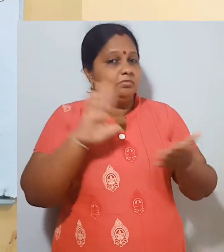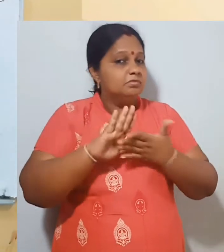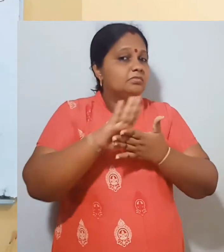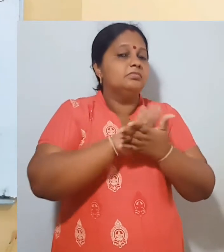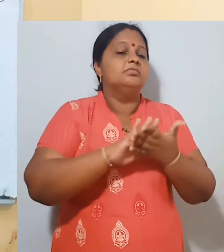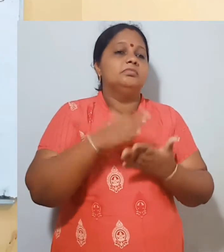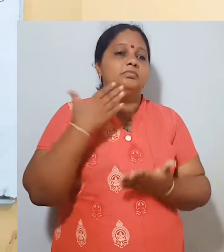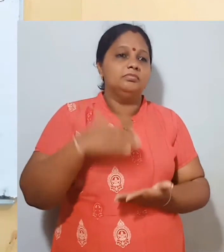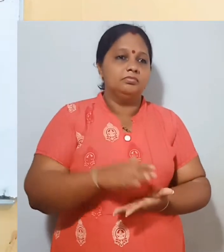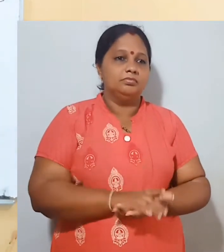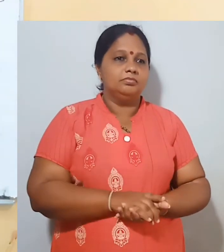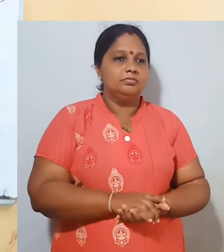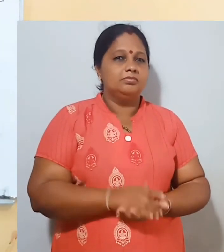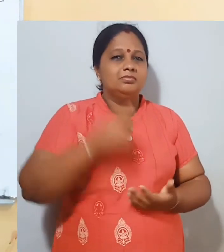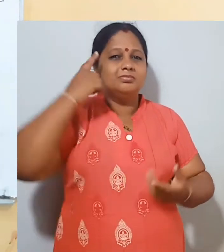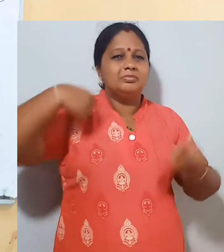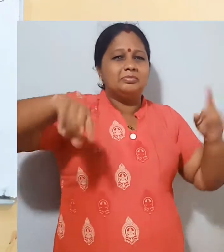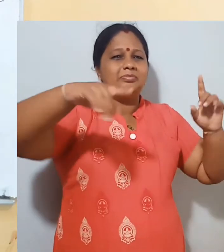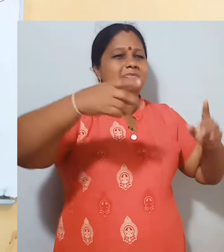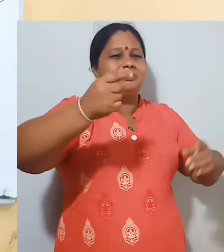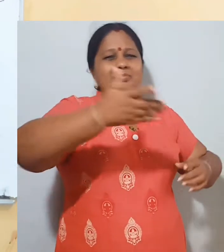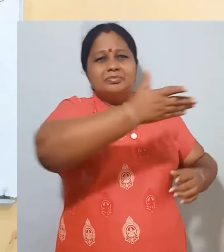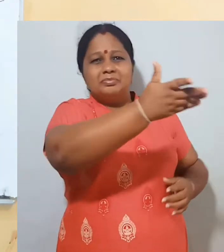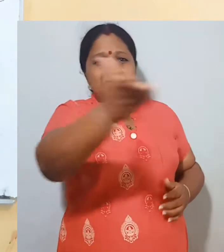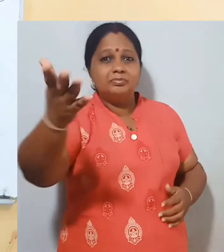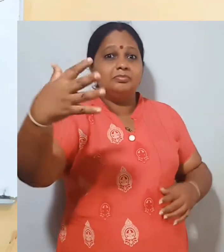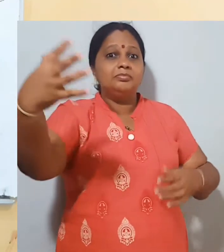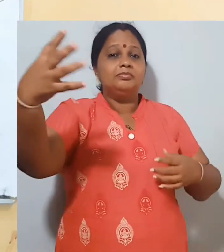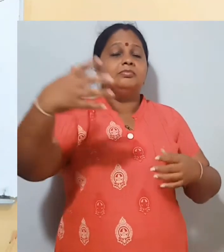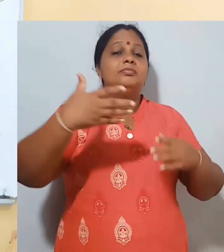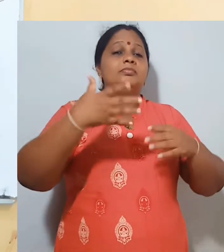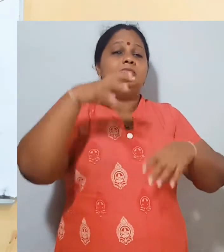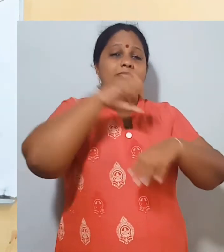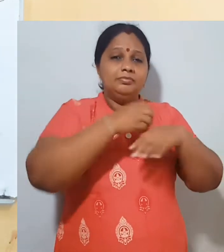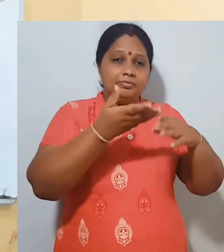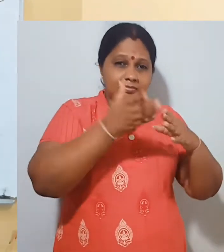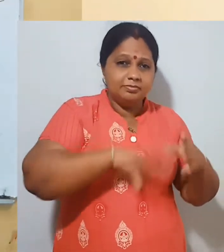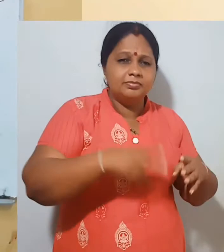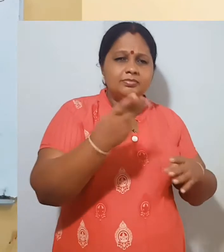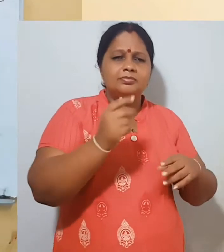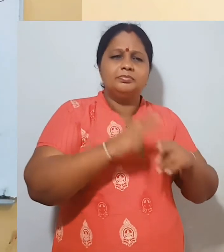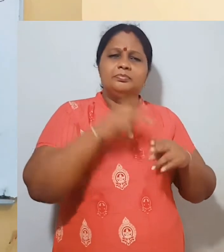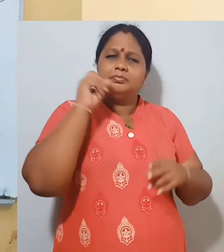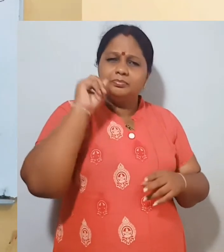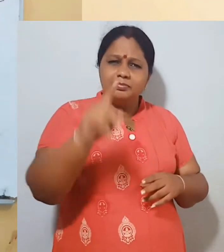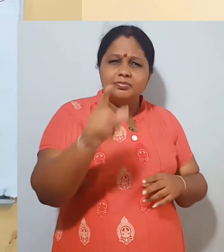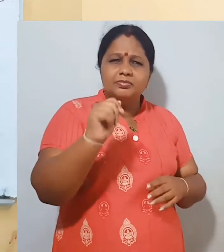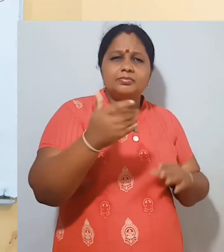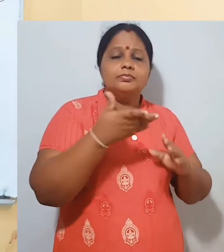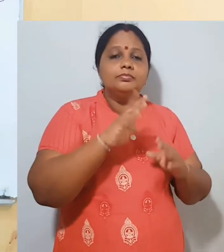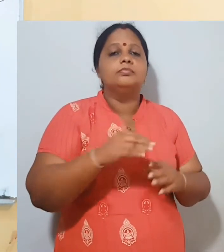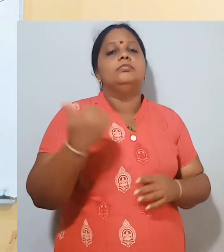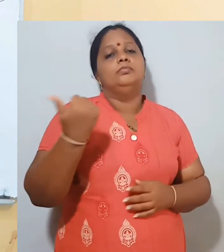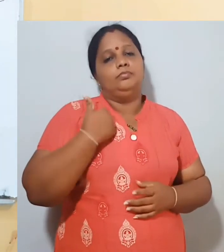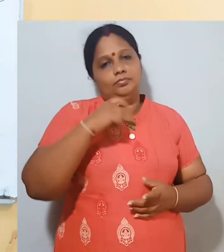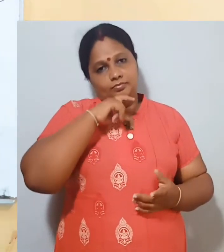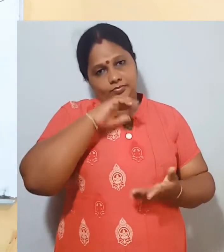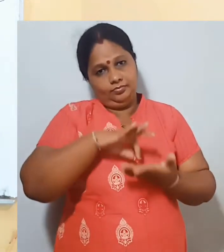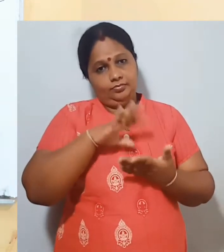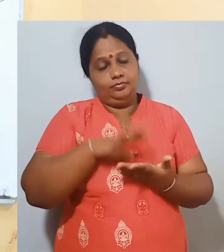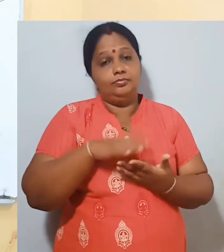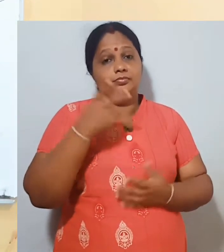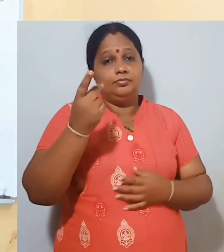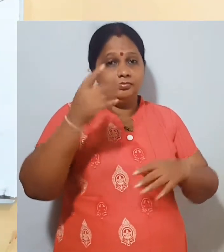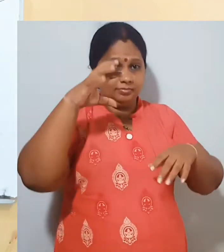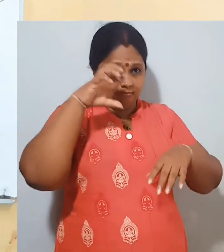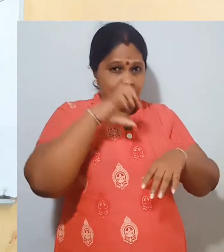வரும். மற்றது தெரு நாய் கடிச்சால், கடிச்ச இடம், நாய் எந்த வகையானதுன்றதுகளை வச்சுக்கொண்டு டாக்டர்ஸ் அதுக்கு முடிவெடுப்பாங்க. அப்ப நாய்